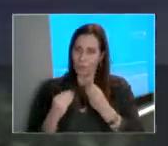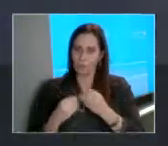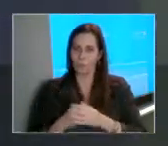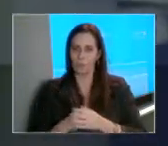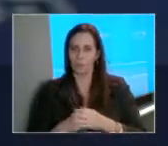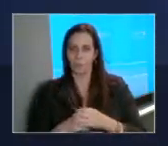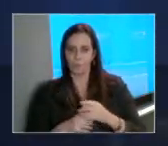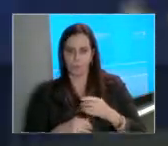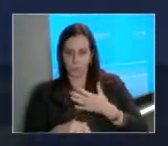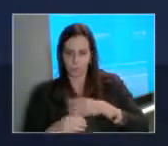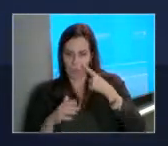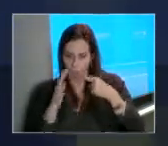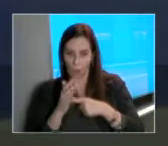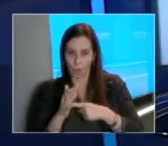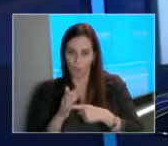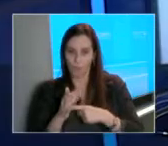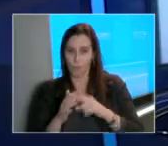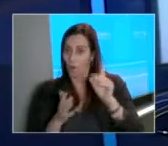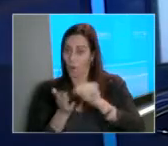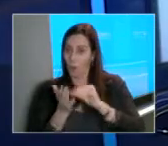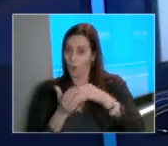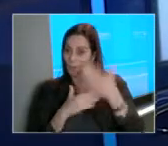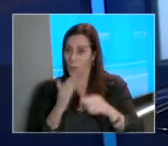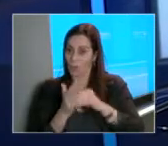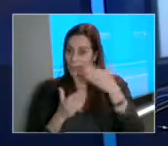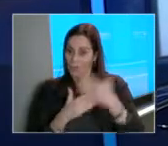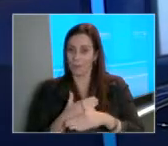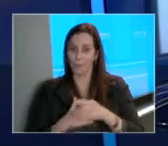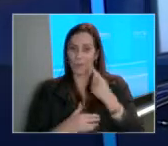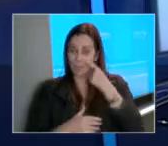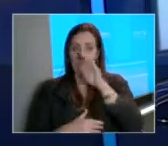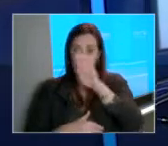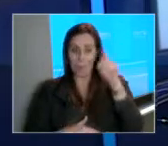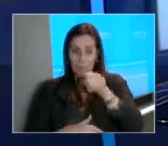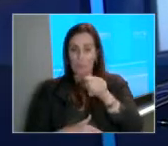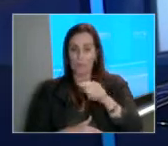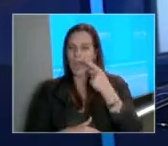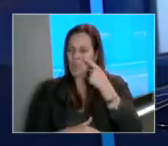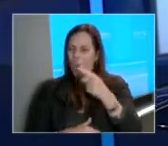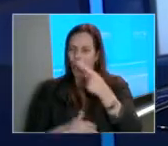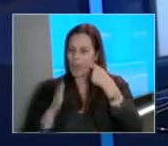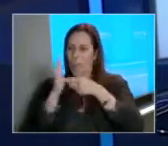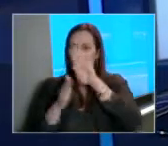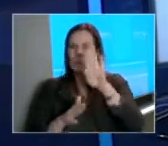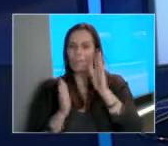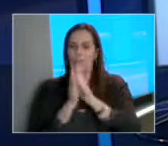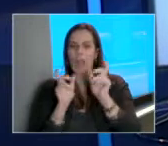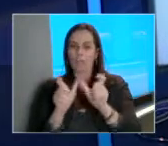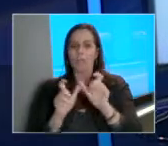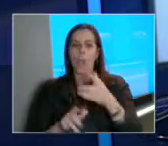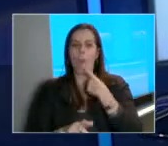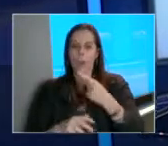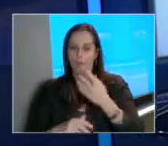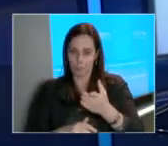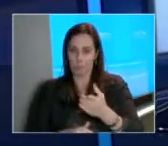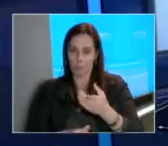הירשניה. אני רוצה רגע להראות מה שאת אומרת. רגע, לא סיימתי, זה לא כל הסעיף. אני נותן לך את בנימין נתניהו. תראו לי רגע את בנימין נתניהו, מבקש את החסינות ומה הוא